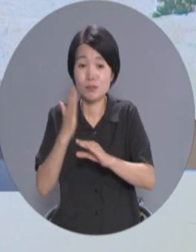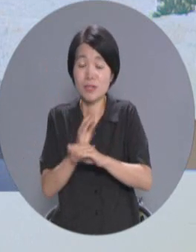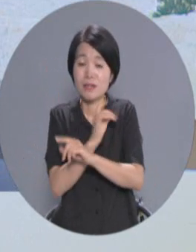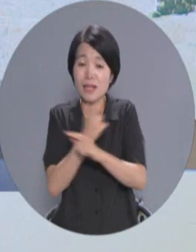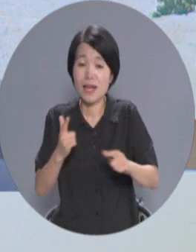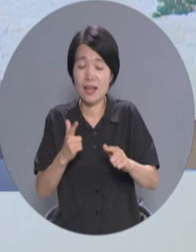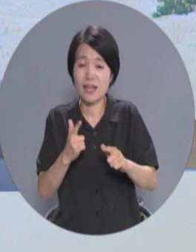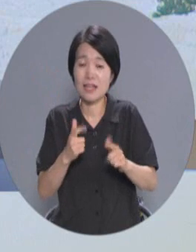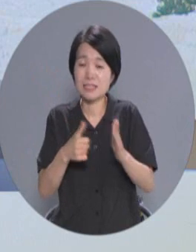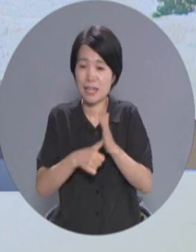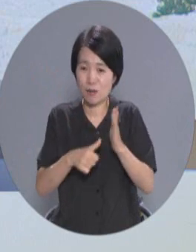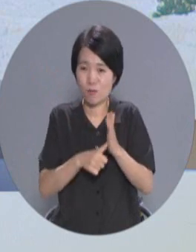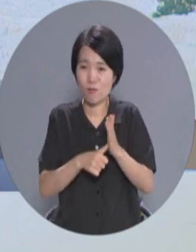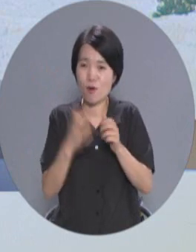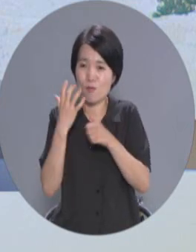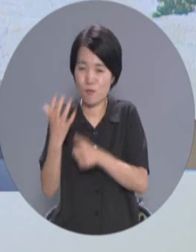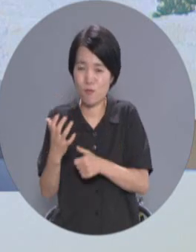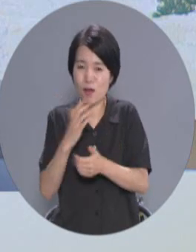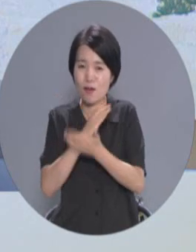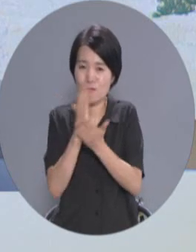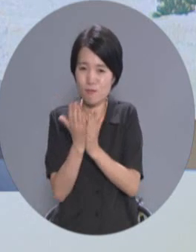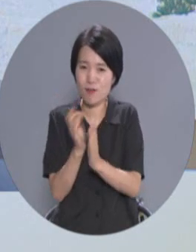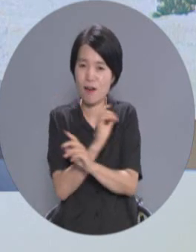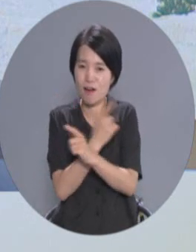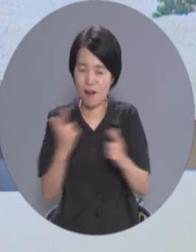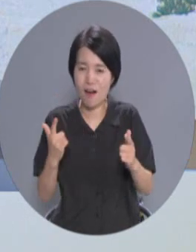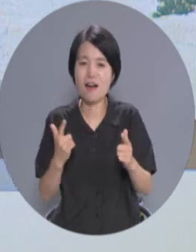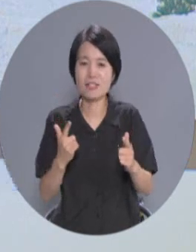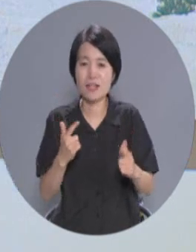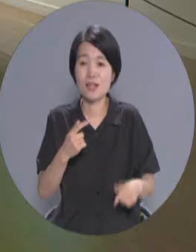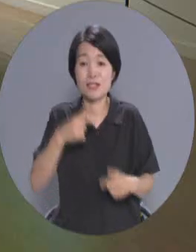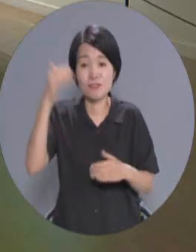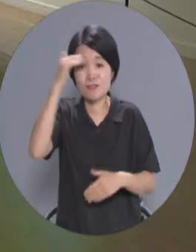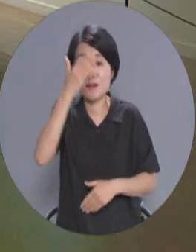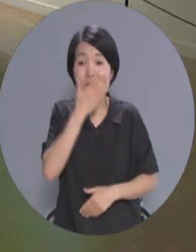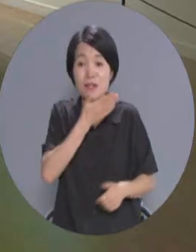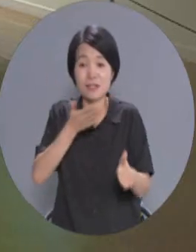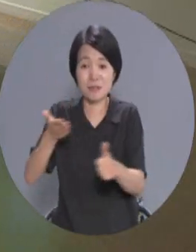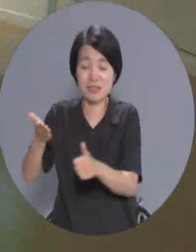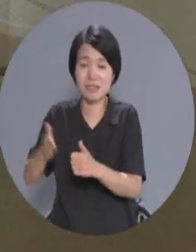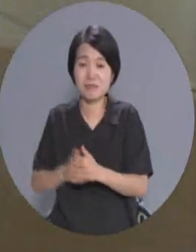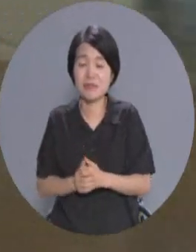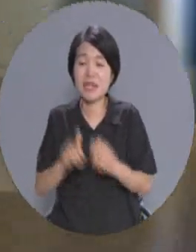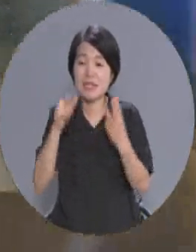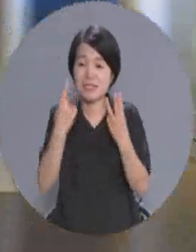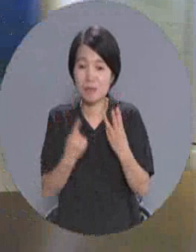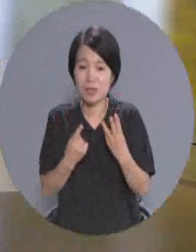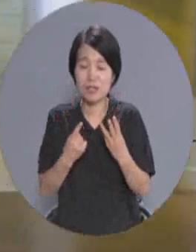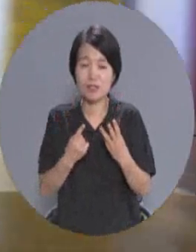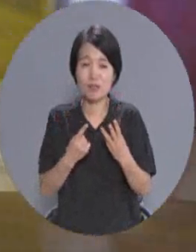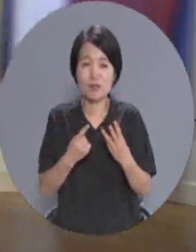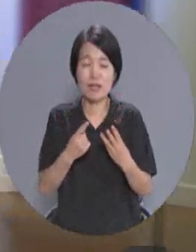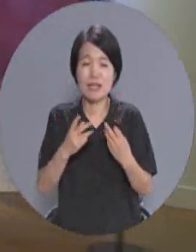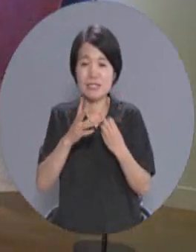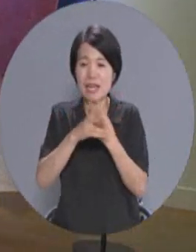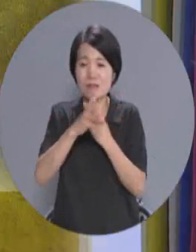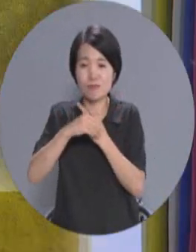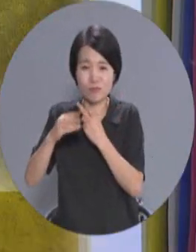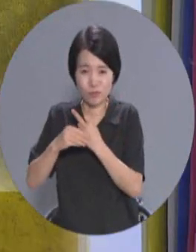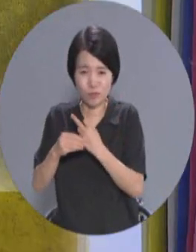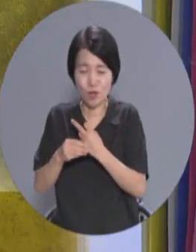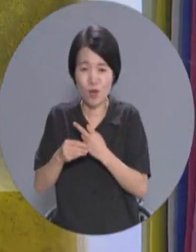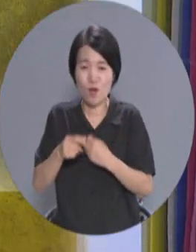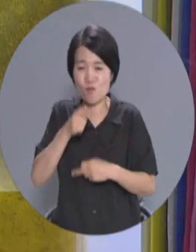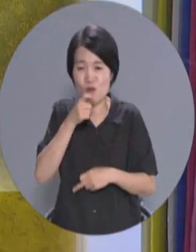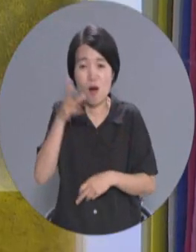다양한 재료와 만나고 장르를 확장해가고 있음을 확인하시길 바랍니다. 올해 3회째로 물드는 산 멈춰선 물,